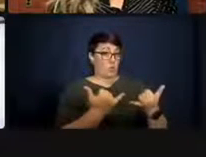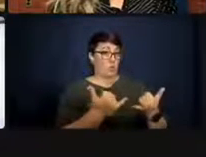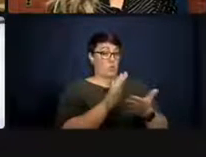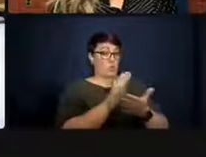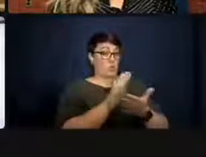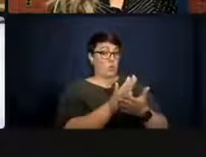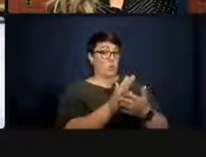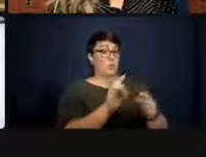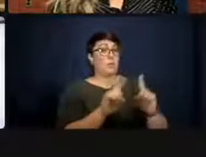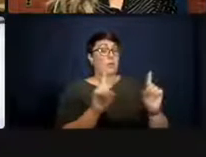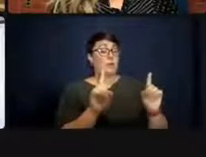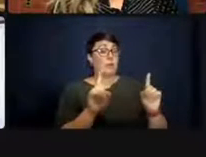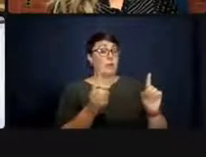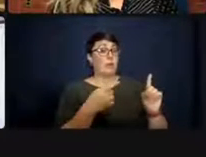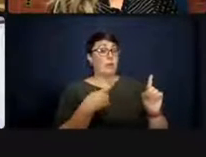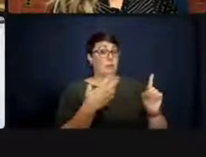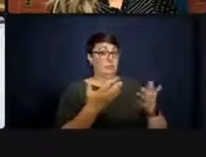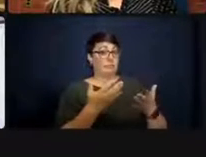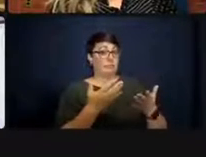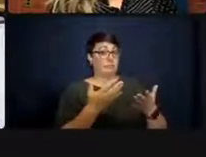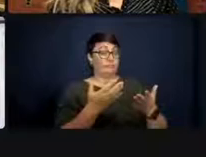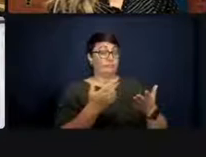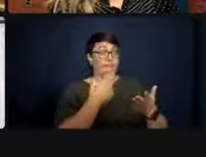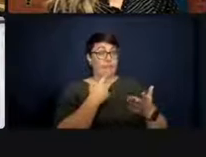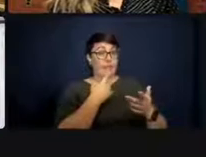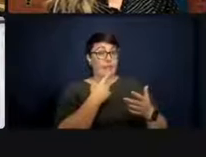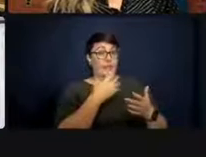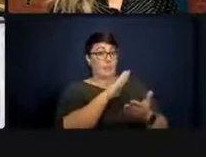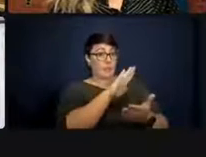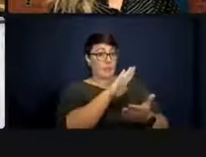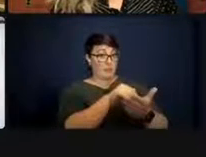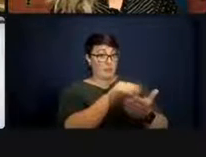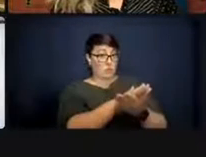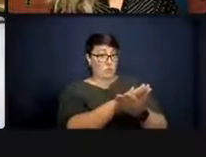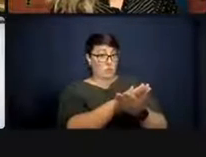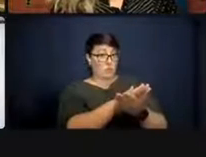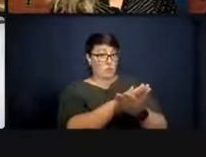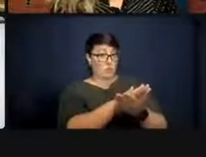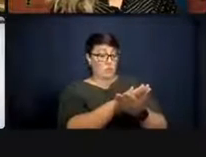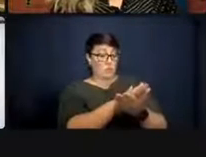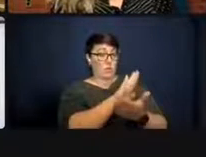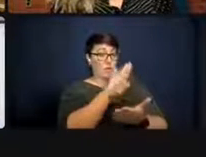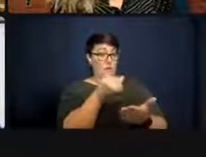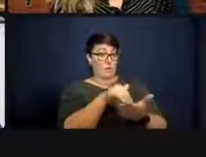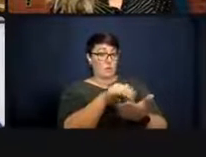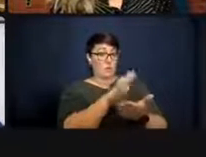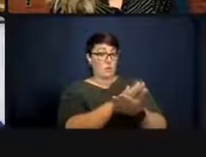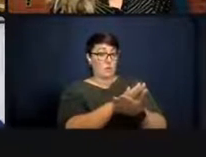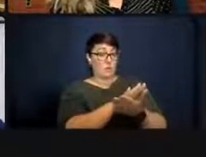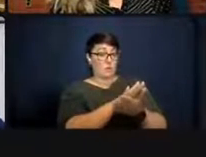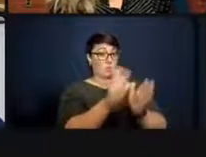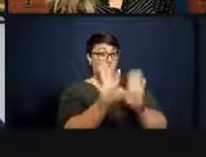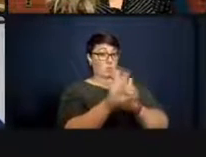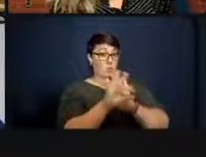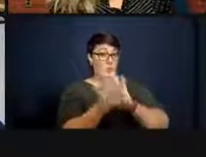الأمر، وهذا هو الأمر الوحيد الذي أنا سأقوله عندما نفكر